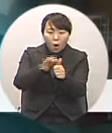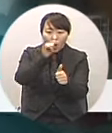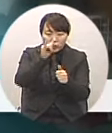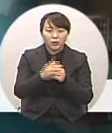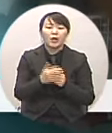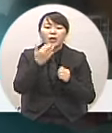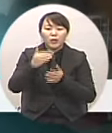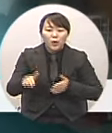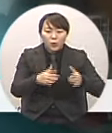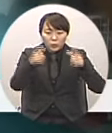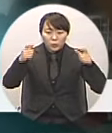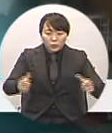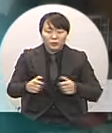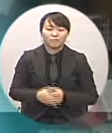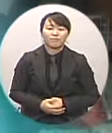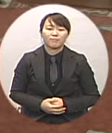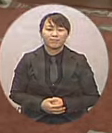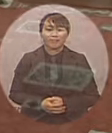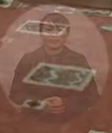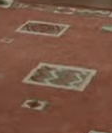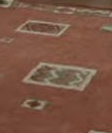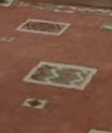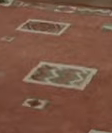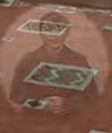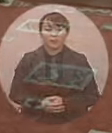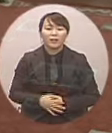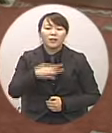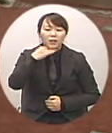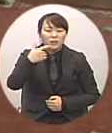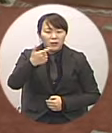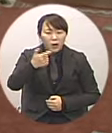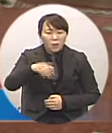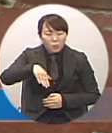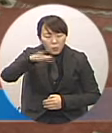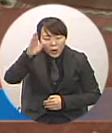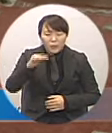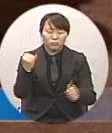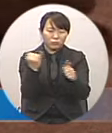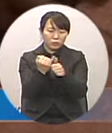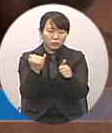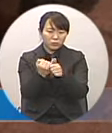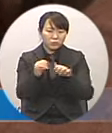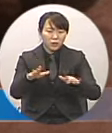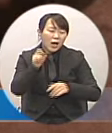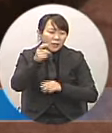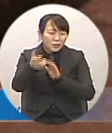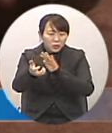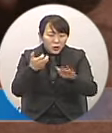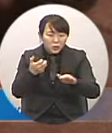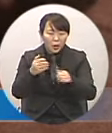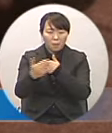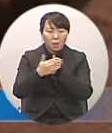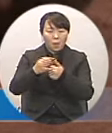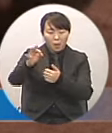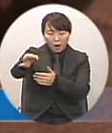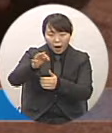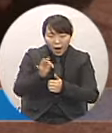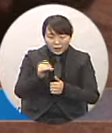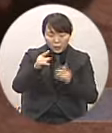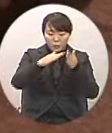경기도청 최창순 기자입니다 예순 살의 박춘선 할아버지 부부는 한 달 전 월세 보증금을 지원받아